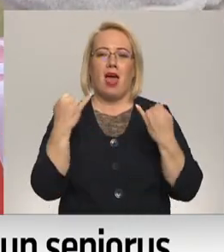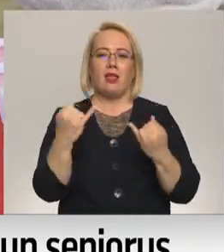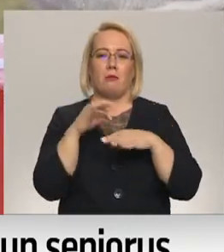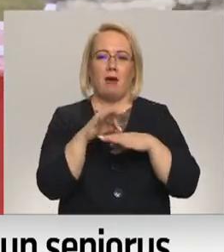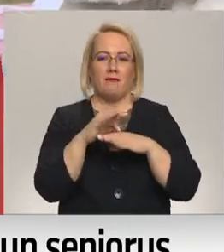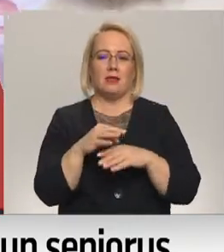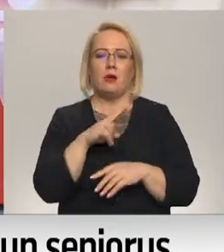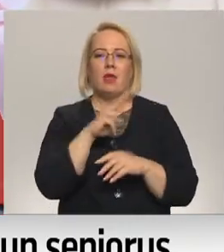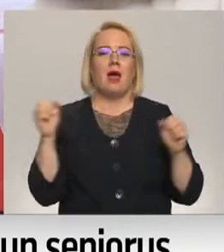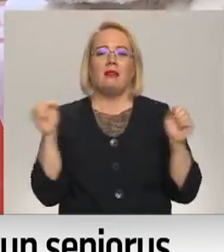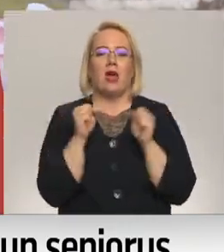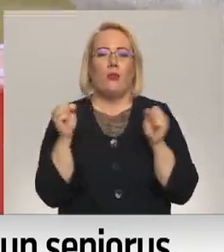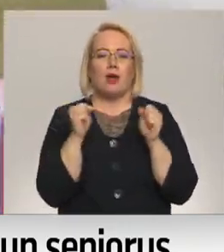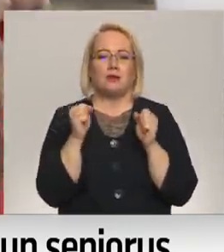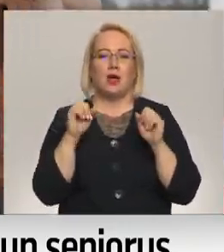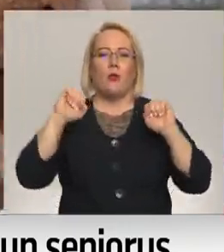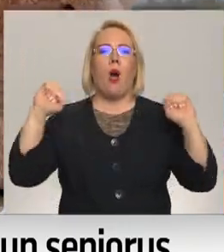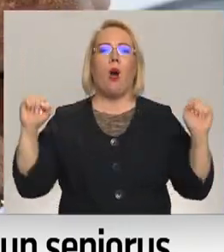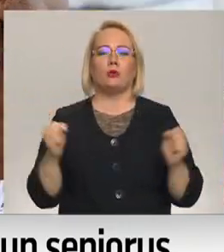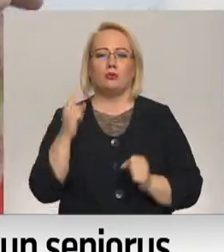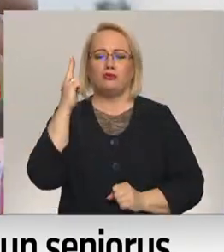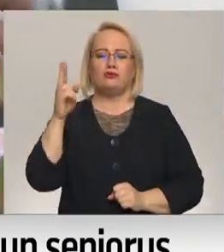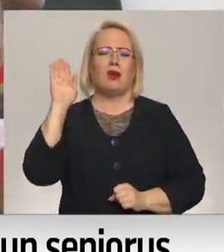Nenosav soli liela augstumā! Vai mēs jau